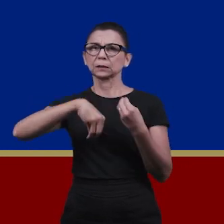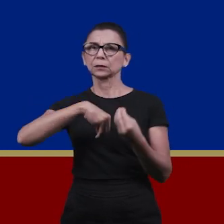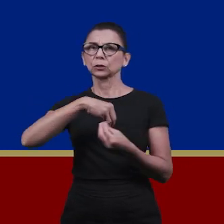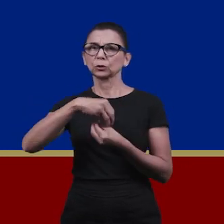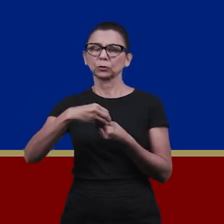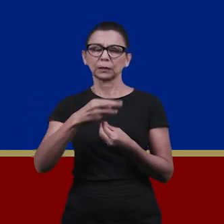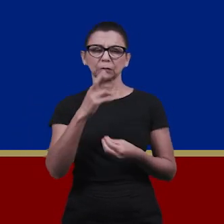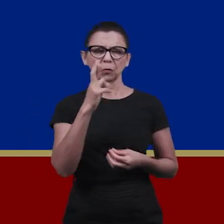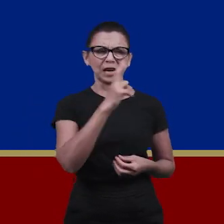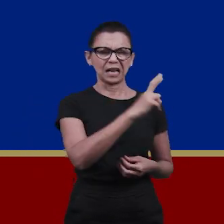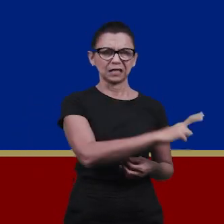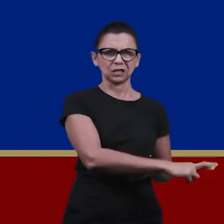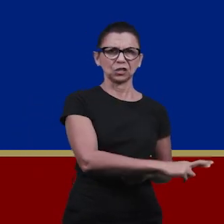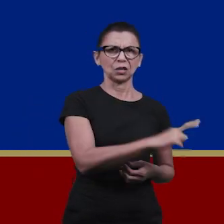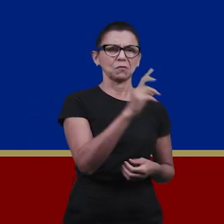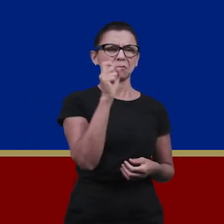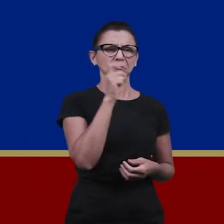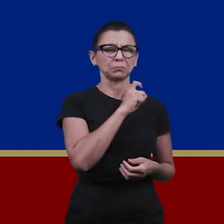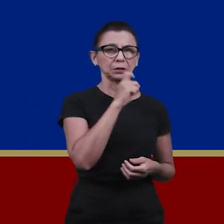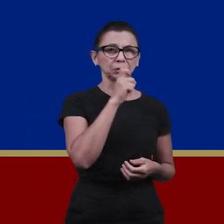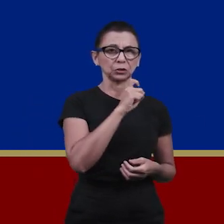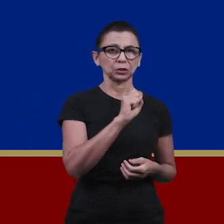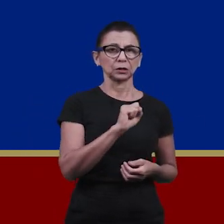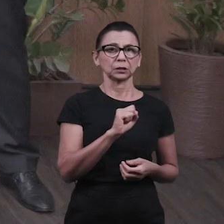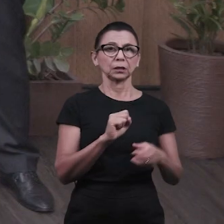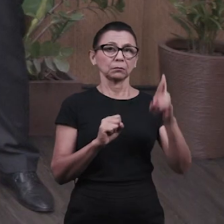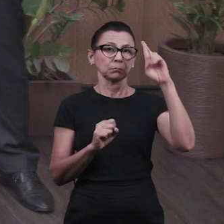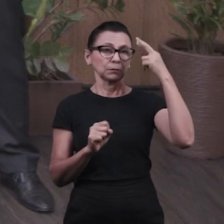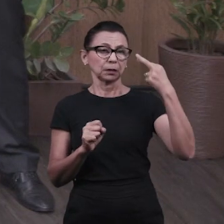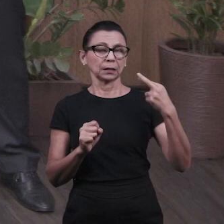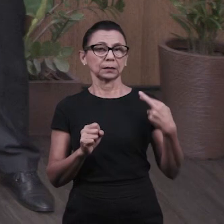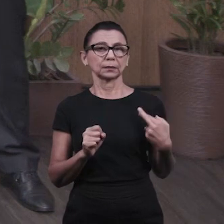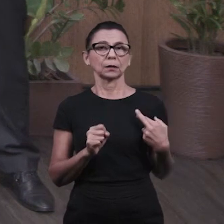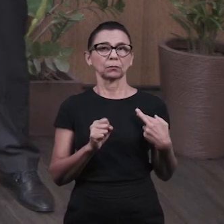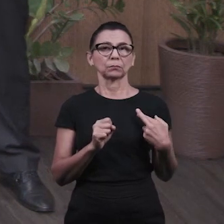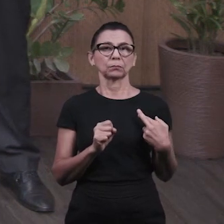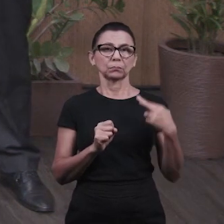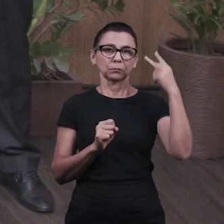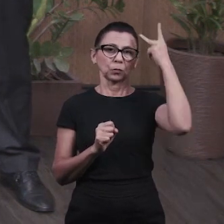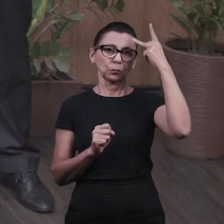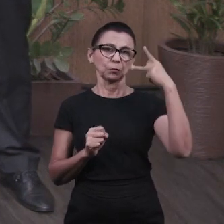la religion ou la raison de l'homme. Bien, il y a